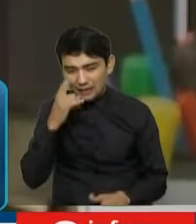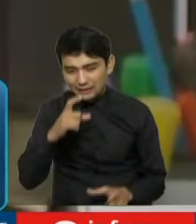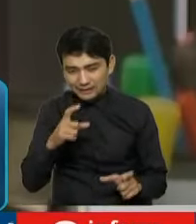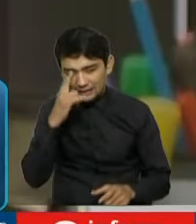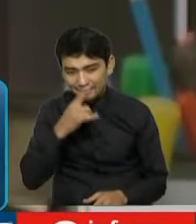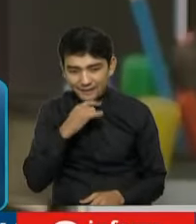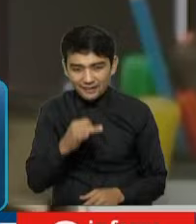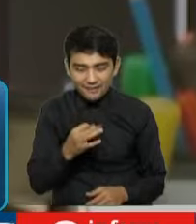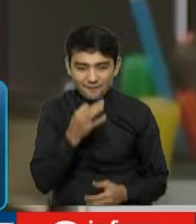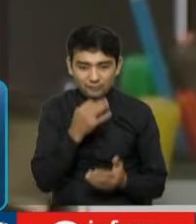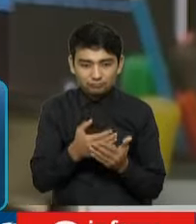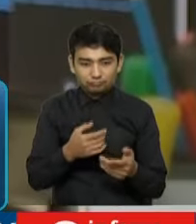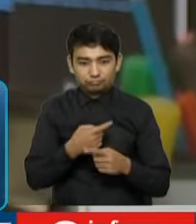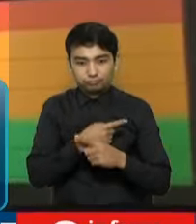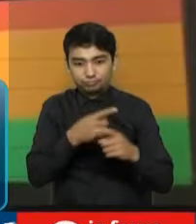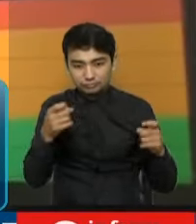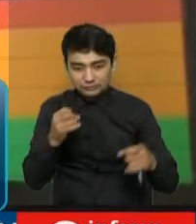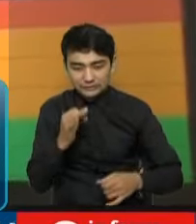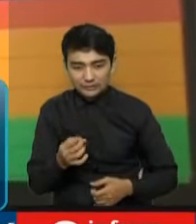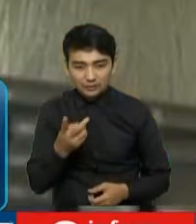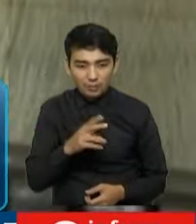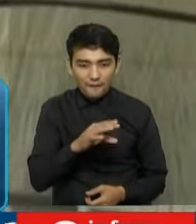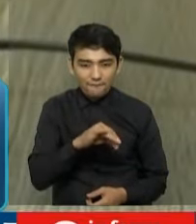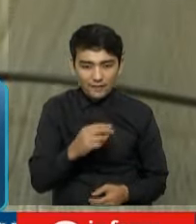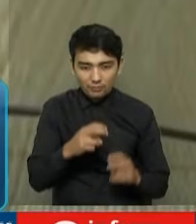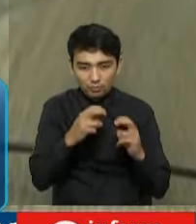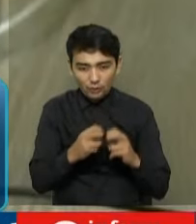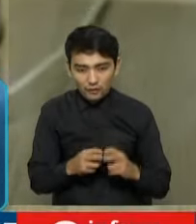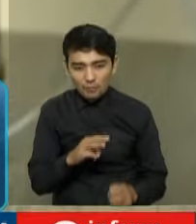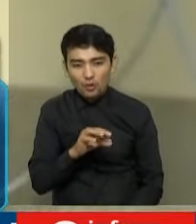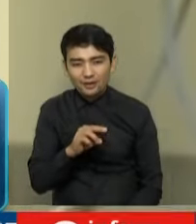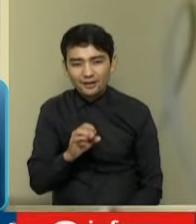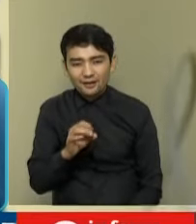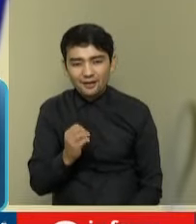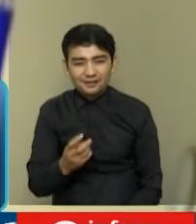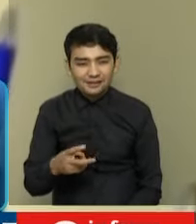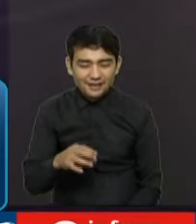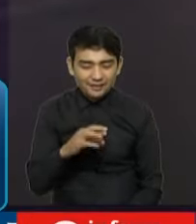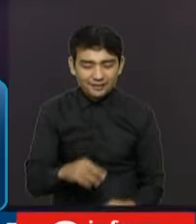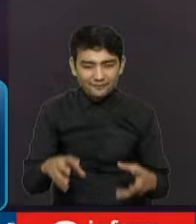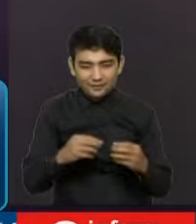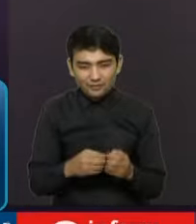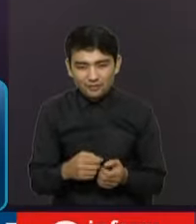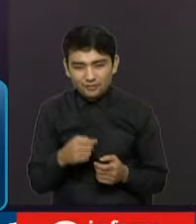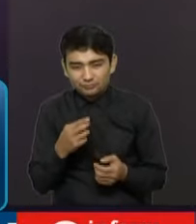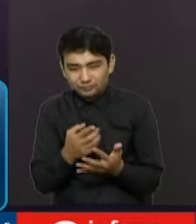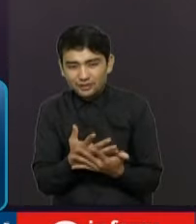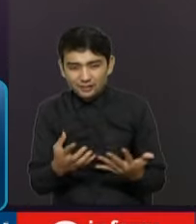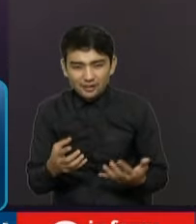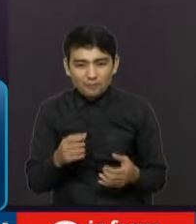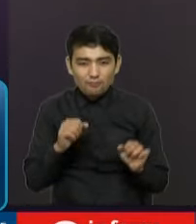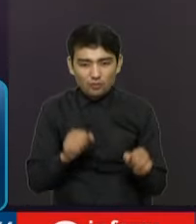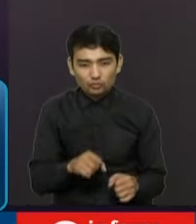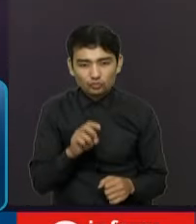чем объявление публикуется, оно проходит два вида модерации. Что касается холодного оружия, то по правилам маркетплейса размещать можно